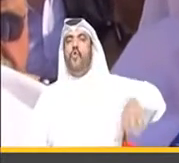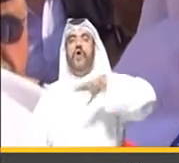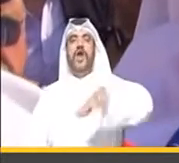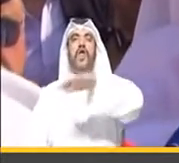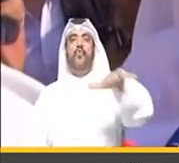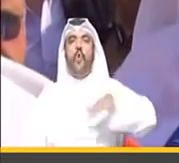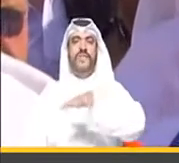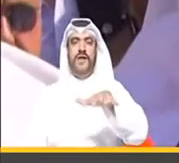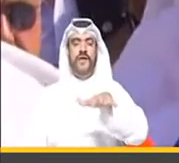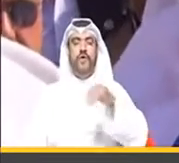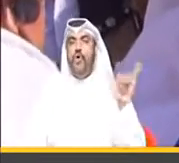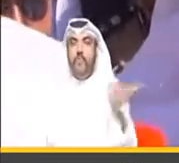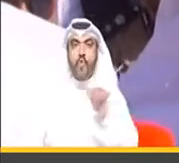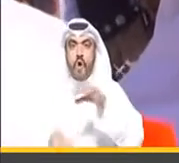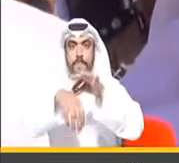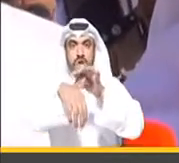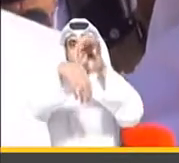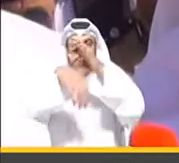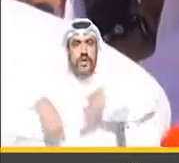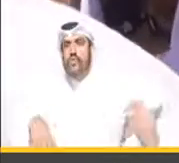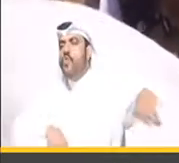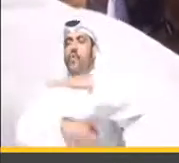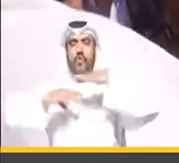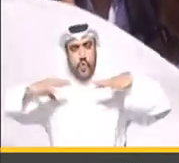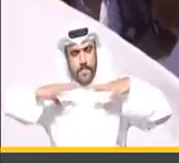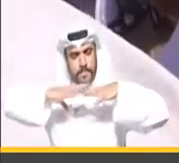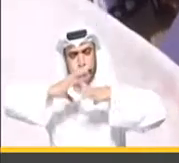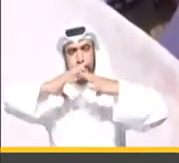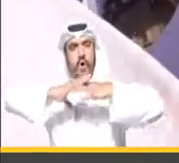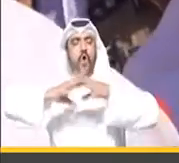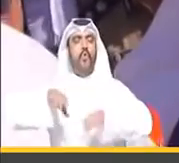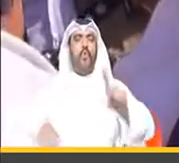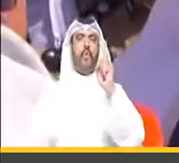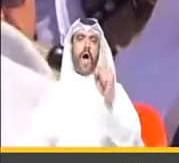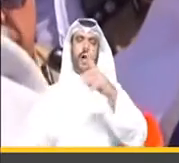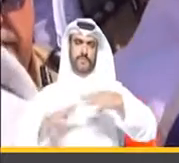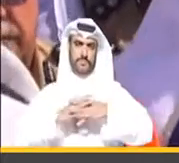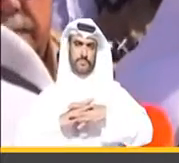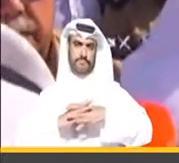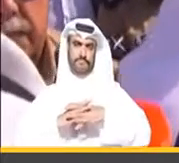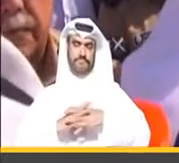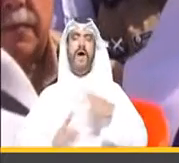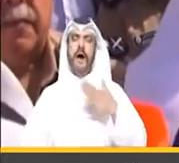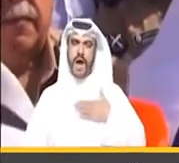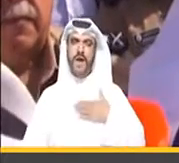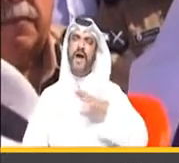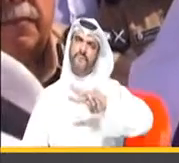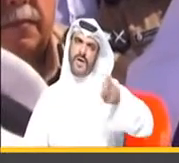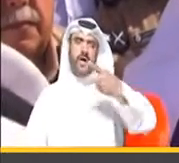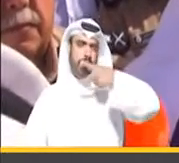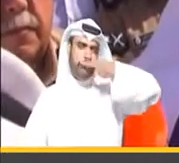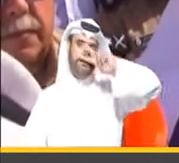فأنا على شك، بدون شك أنا على يقين أنه من غير قصد ببعض زملائنا وأخواننا